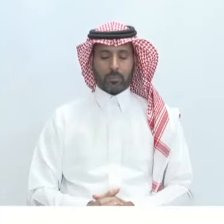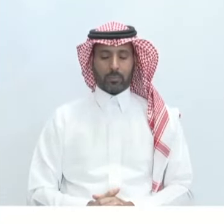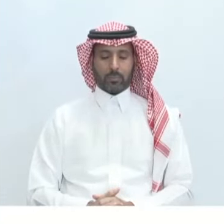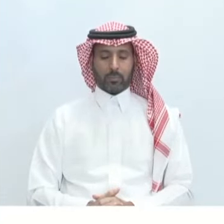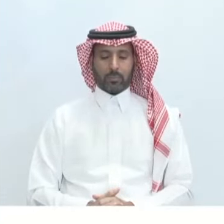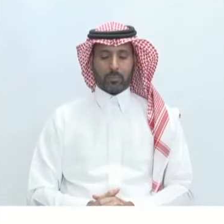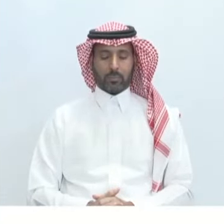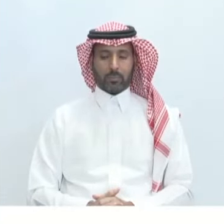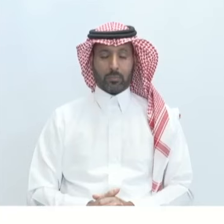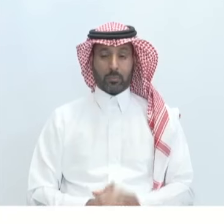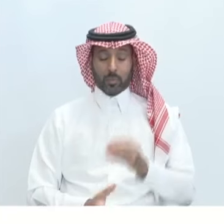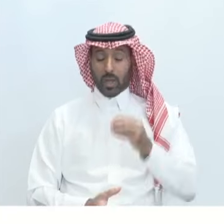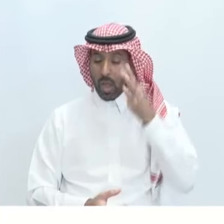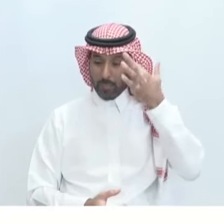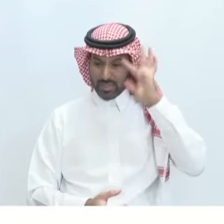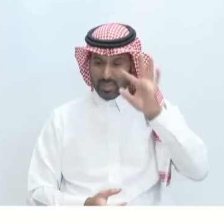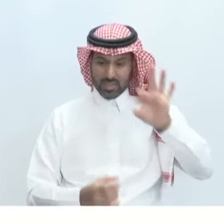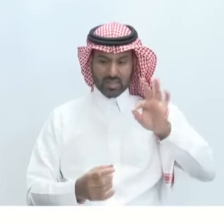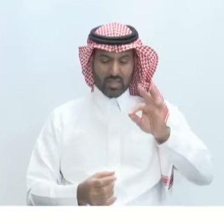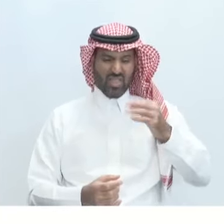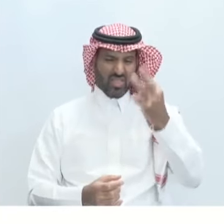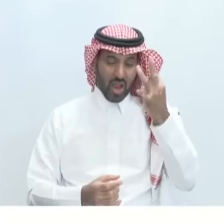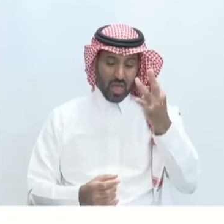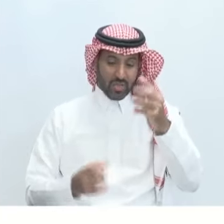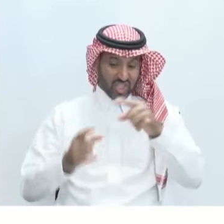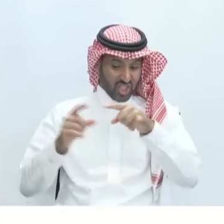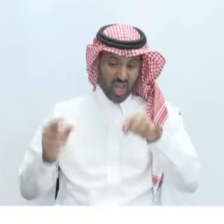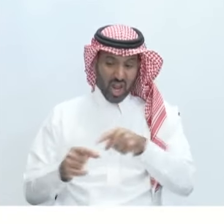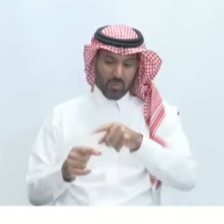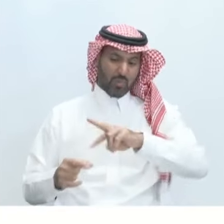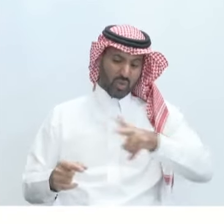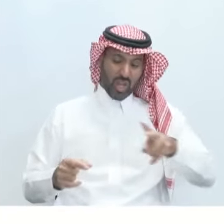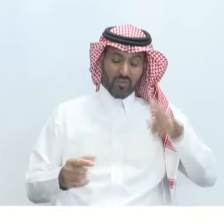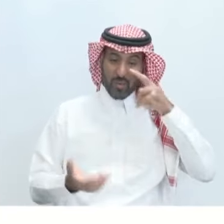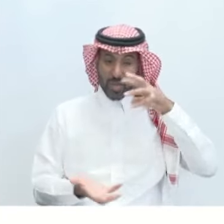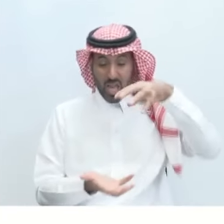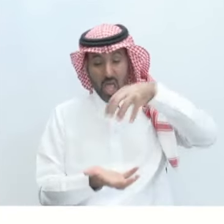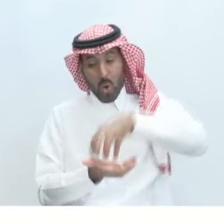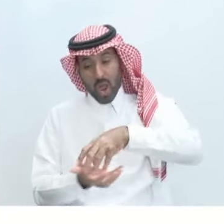ثلا يمكنك الاختيار بين ثلاثه اشكال مختلفه من